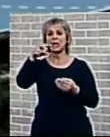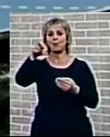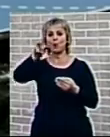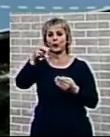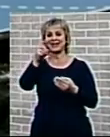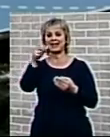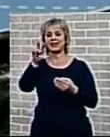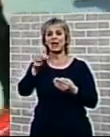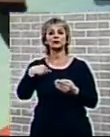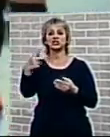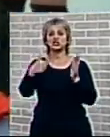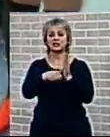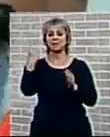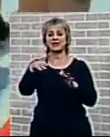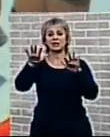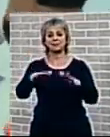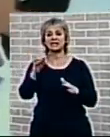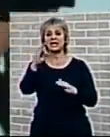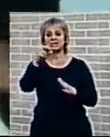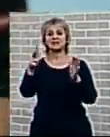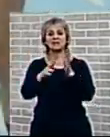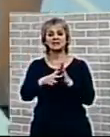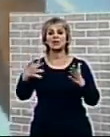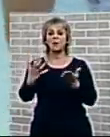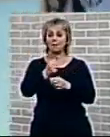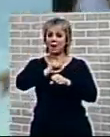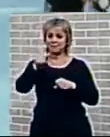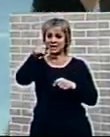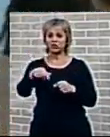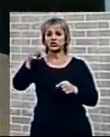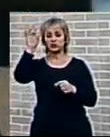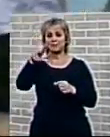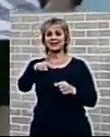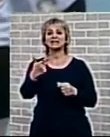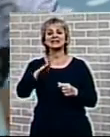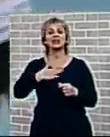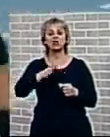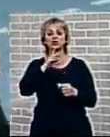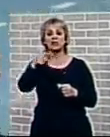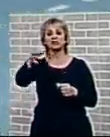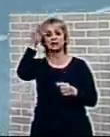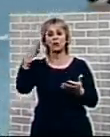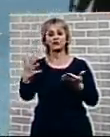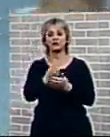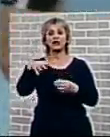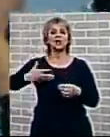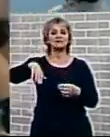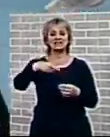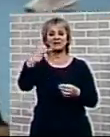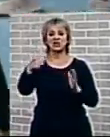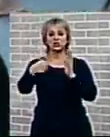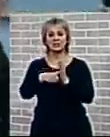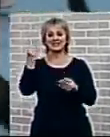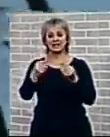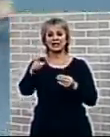что у нас 6 первых мест из 8. Разгромная победа, как и в чемпионате, где наши девушки, напомню, выиграли все